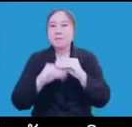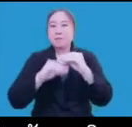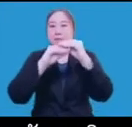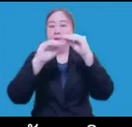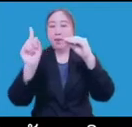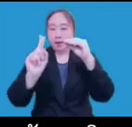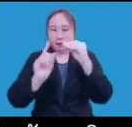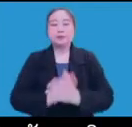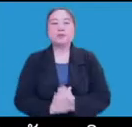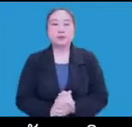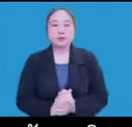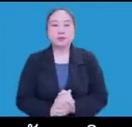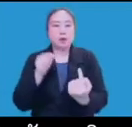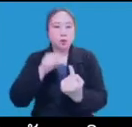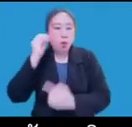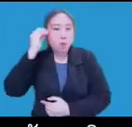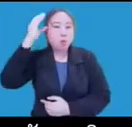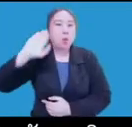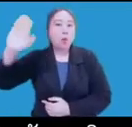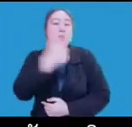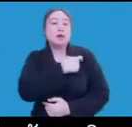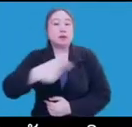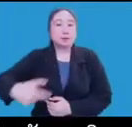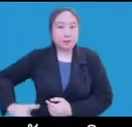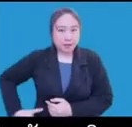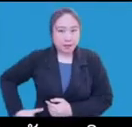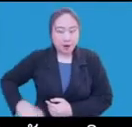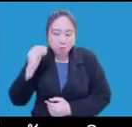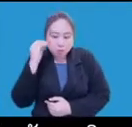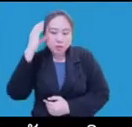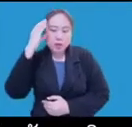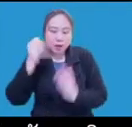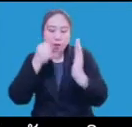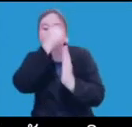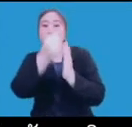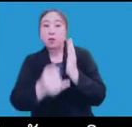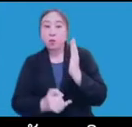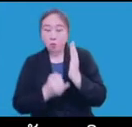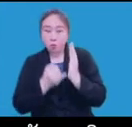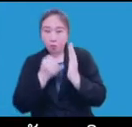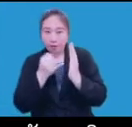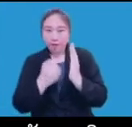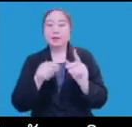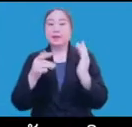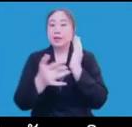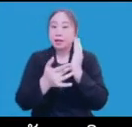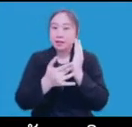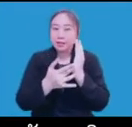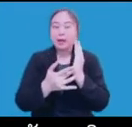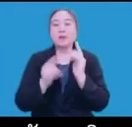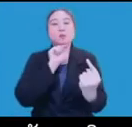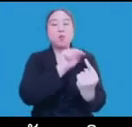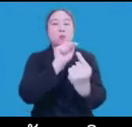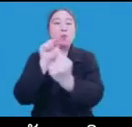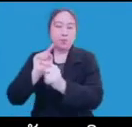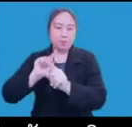ก็จะเป็นเติมในเรื่องของศาสตร์พระราชาเติมเรื่องของภูมิปัญญาท้องถิ่นแล้วก็เติมเรื่องนวัตกรรมและเทคโนโลยีที่เหมาะส